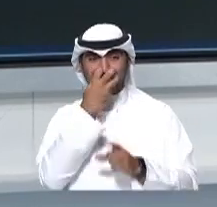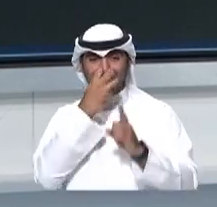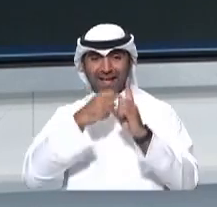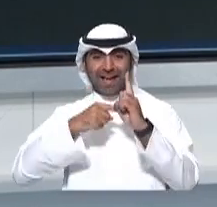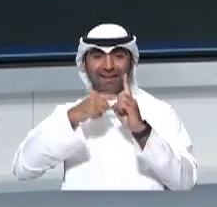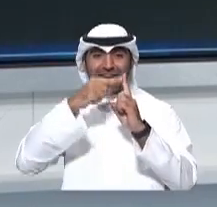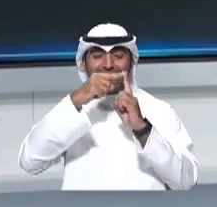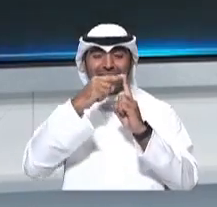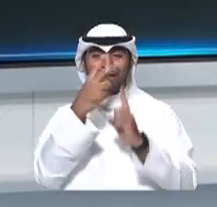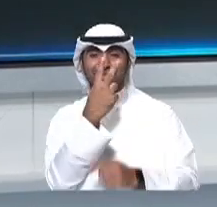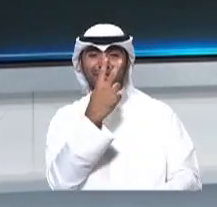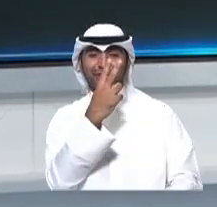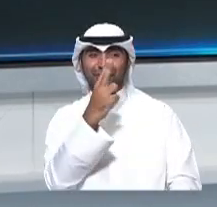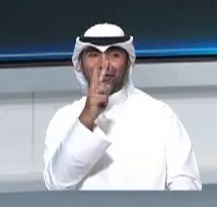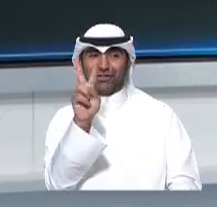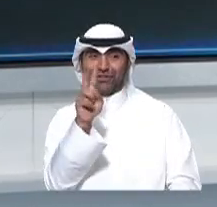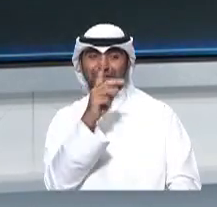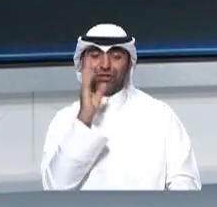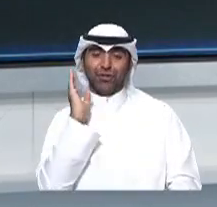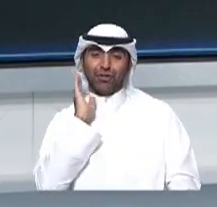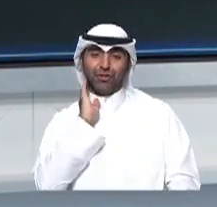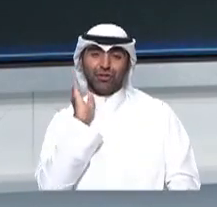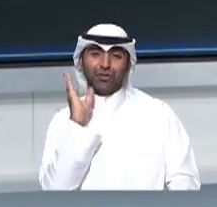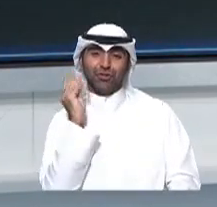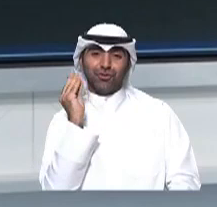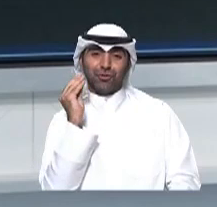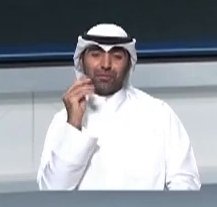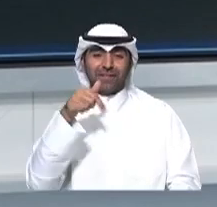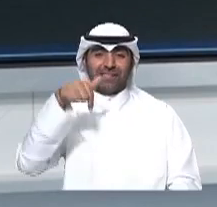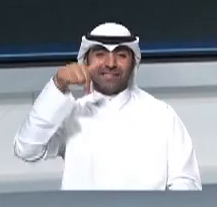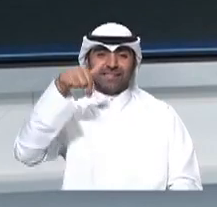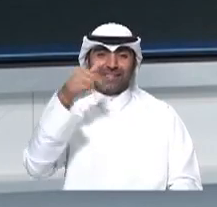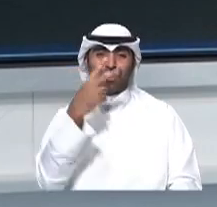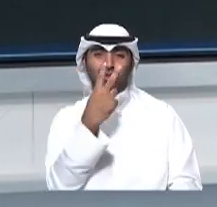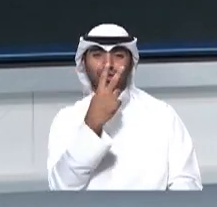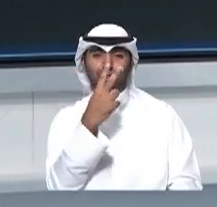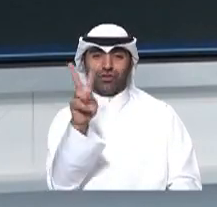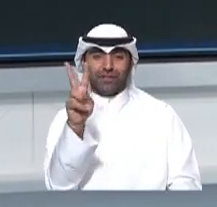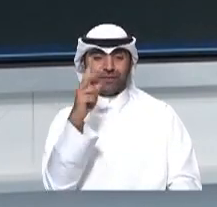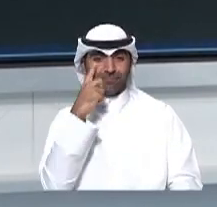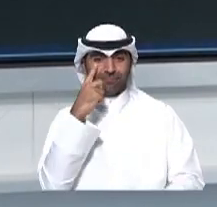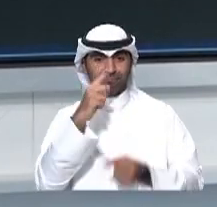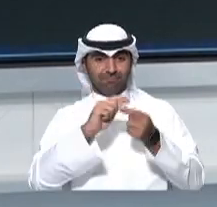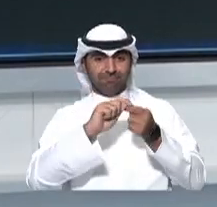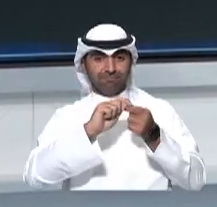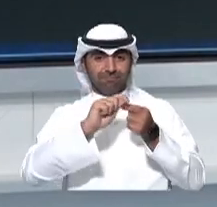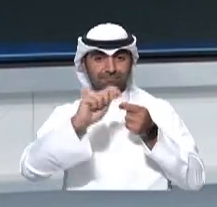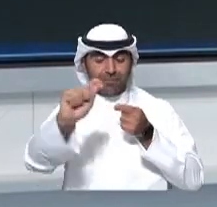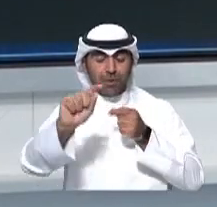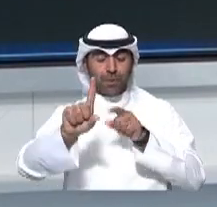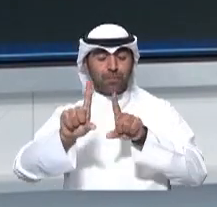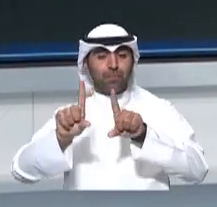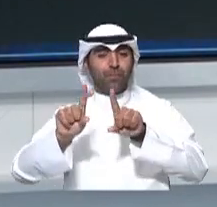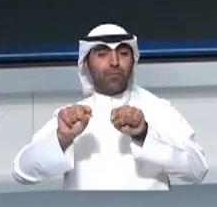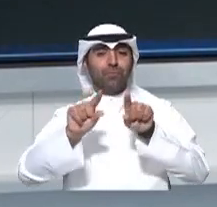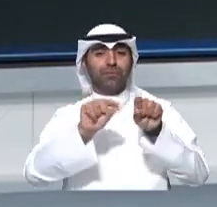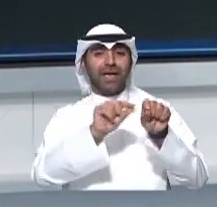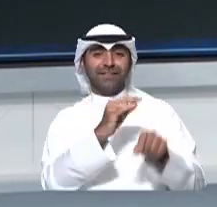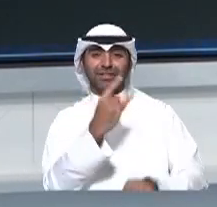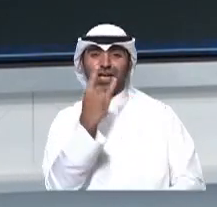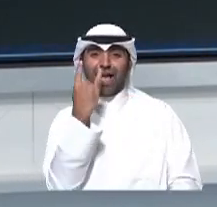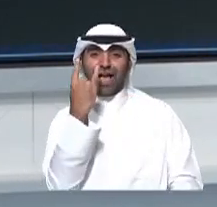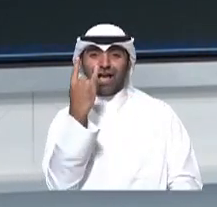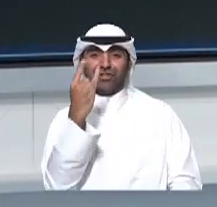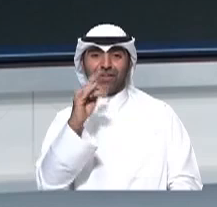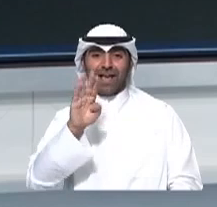الشرقية، راح ترتفع درجات الحرارة ارتفاع ملحوظ خاصة بالنهار، قد تتجاوز 35 درجة مئوية في